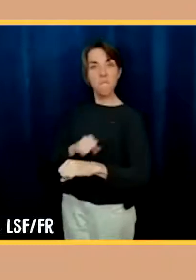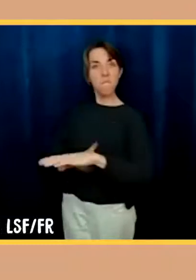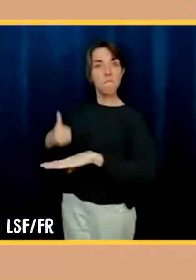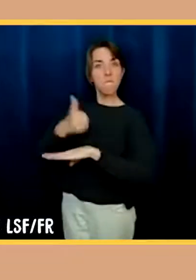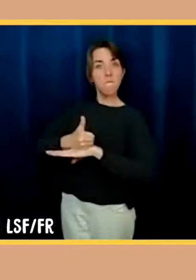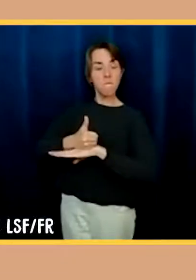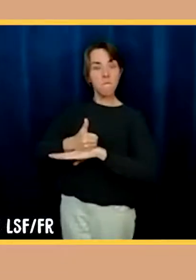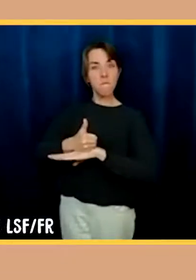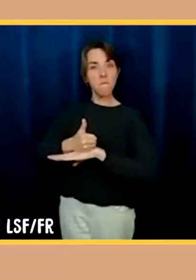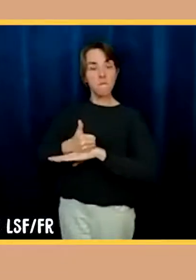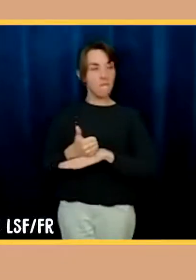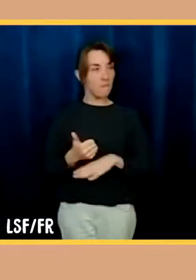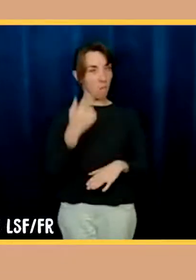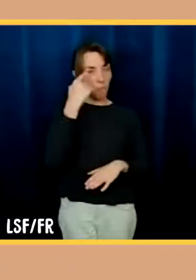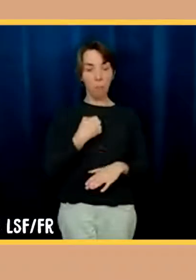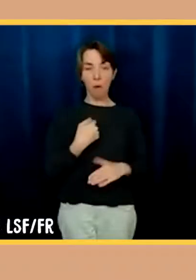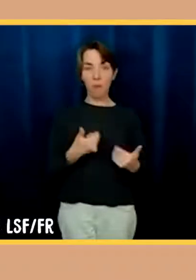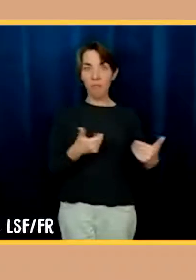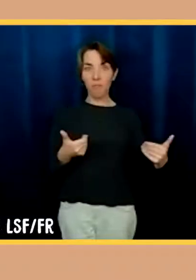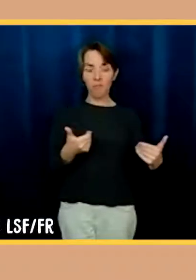finalement, en fait, j'ai appris à réconcilier